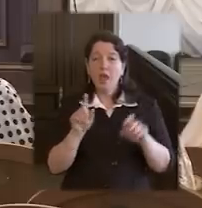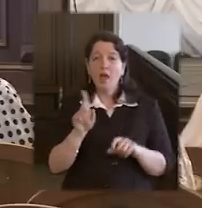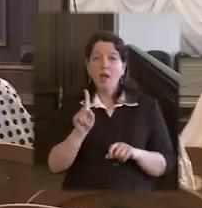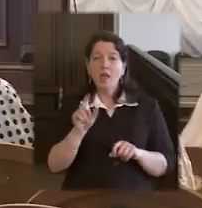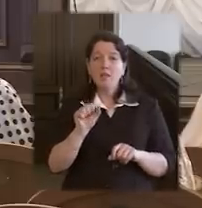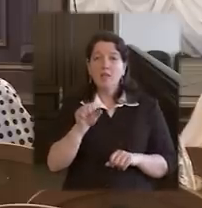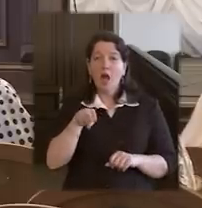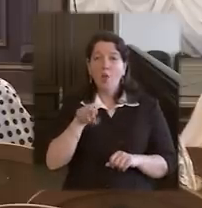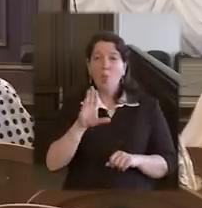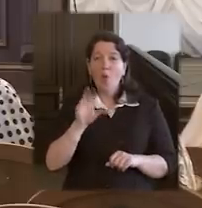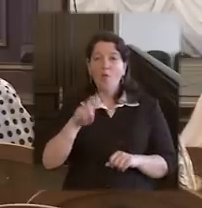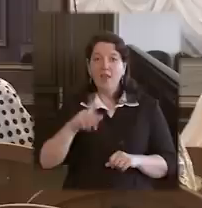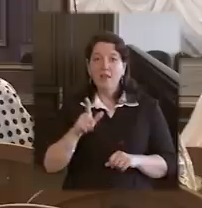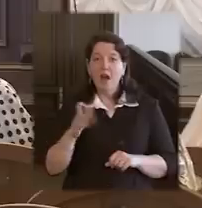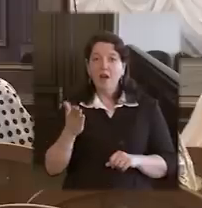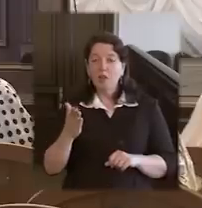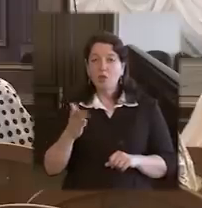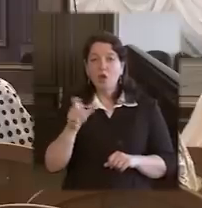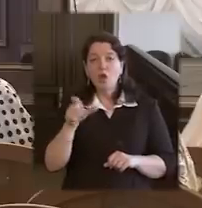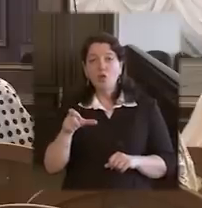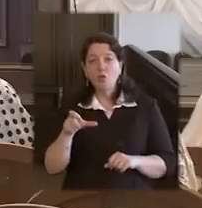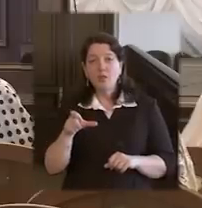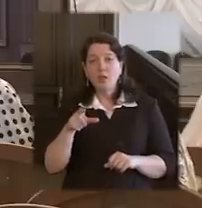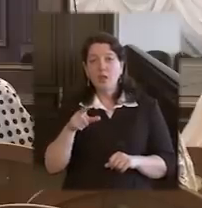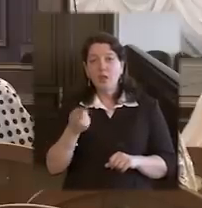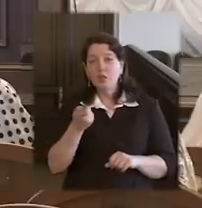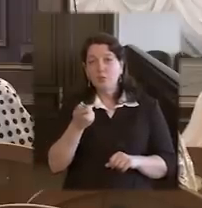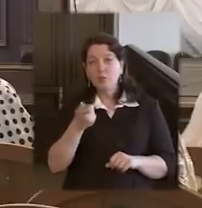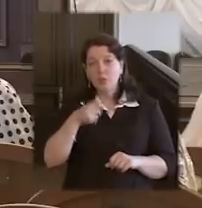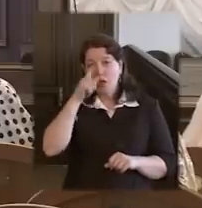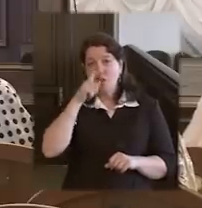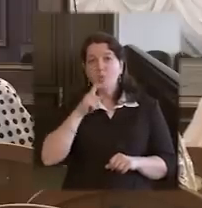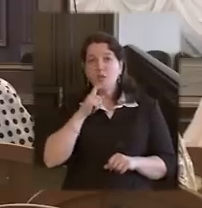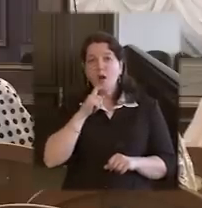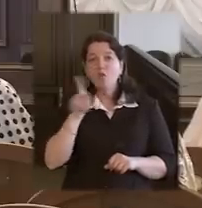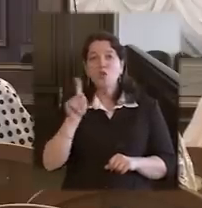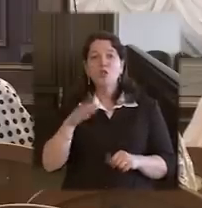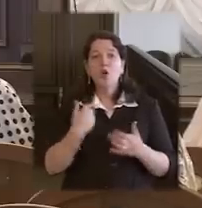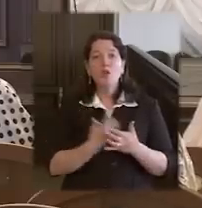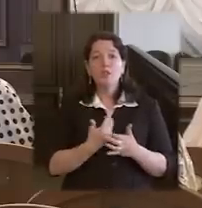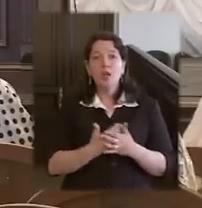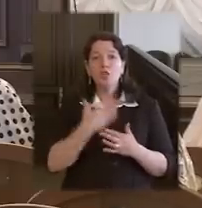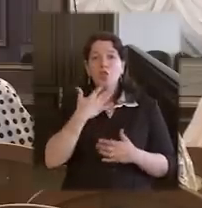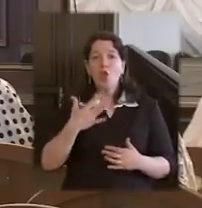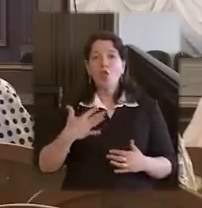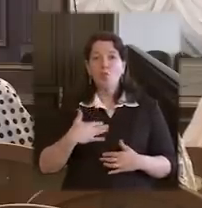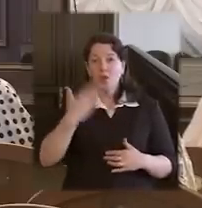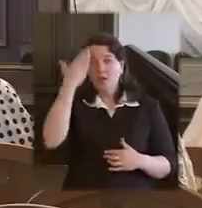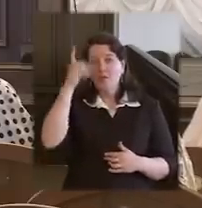ну, просто как-то недопонимается. Что значит любить врагов? Во-первых,